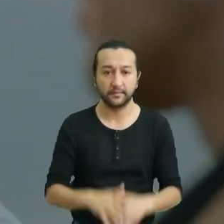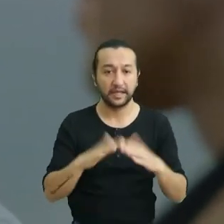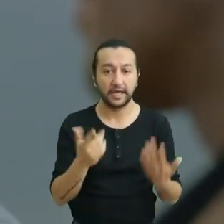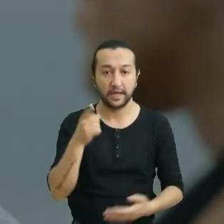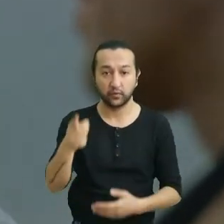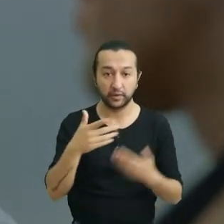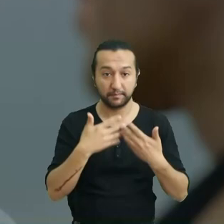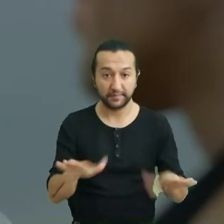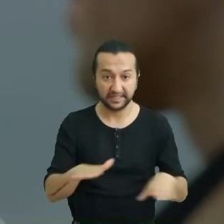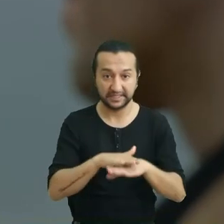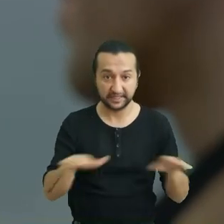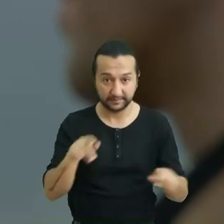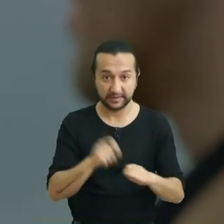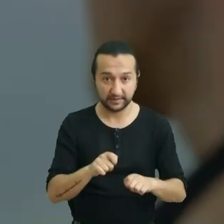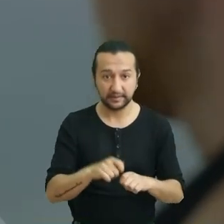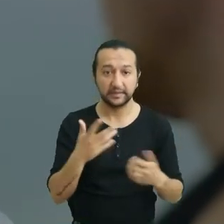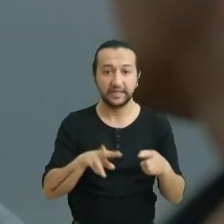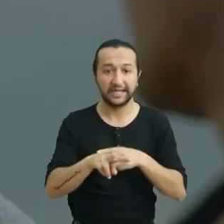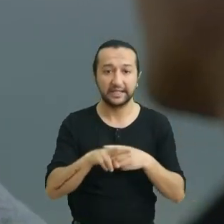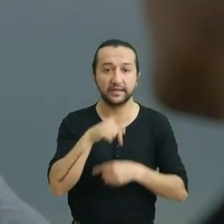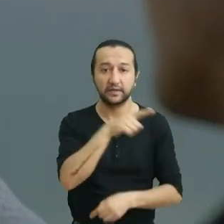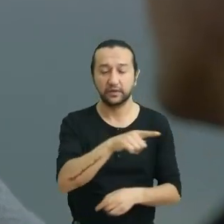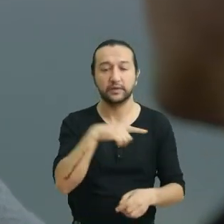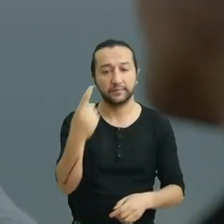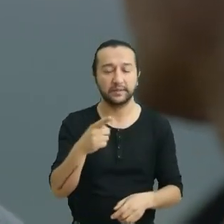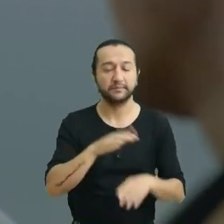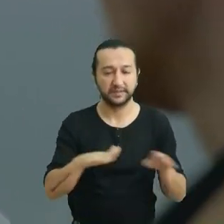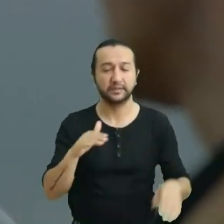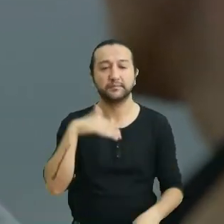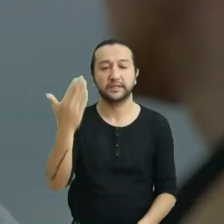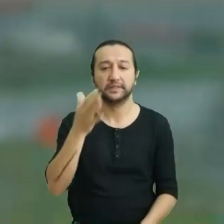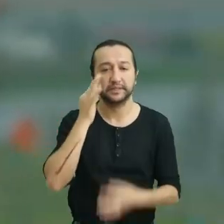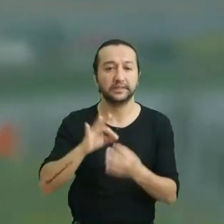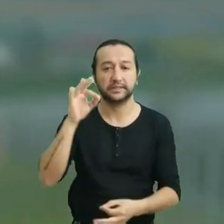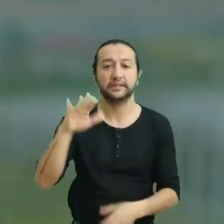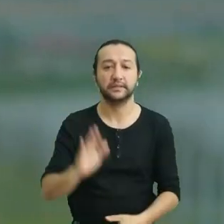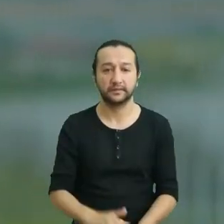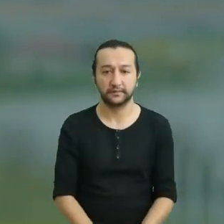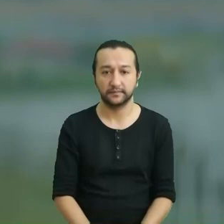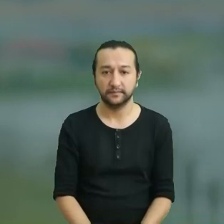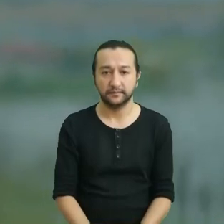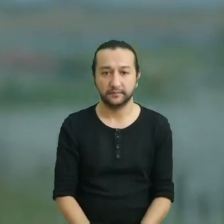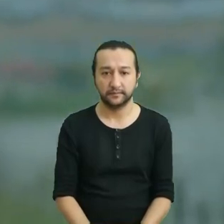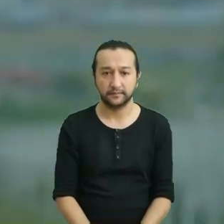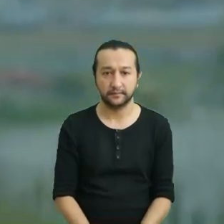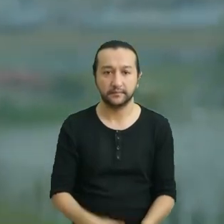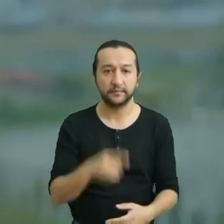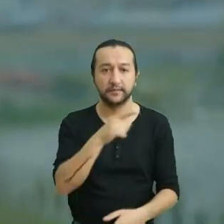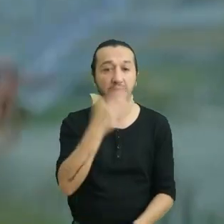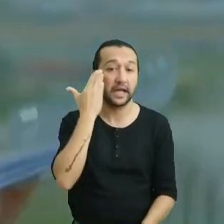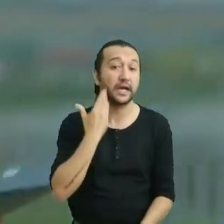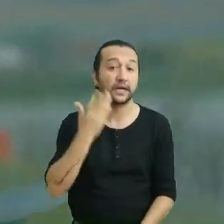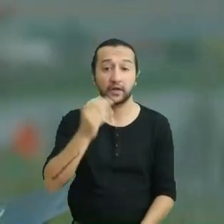Eğer onu bitirecekse Yıldıray Gürat'a bitirir, başkası değil. Rafael'e dosya uzatıldı. Hayran